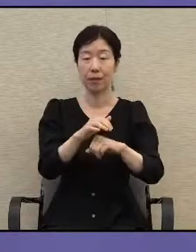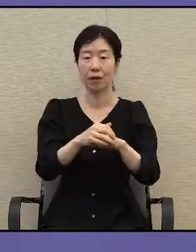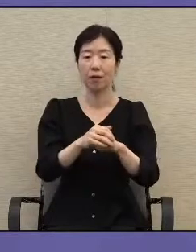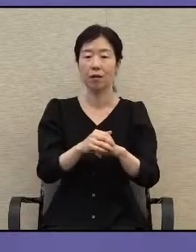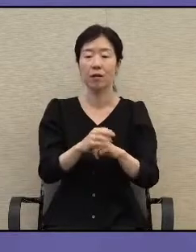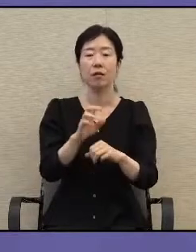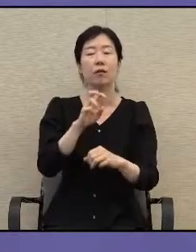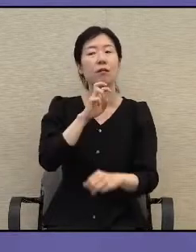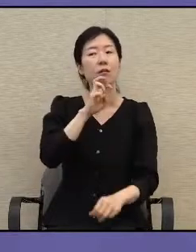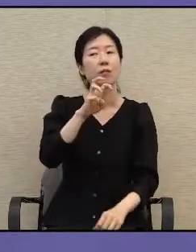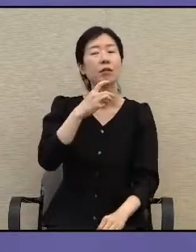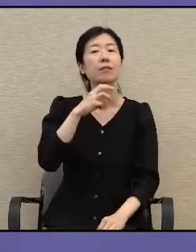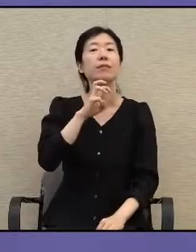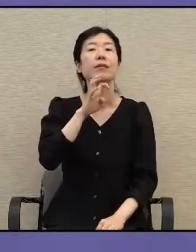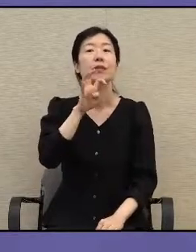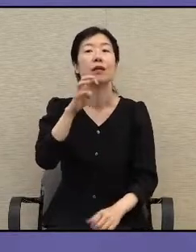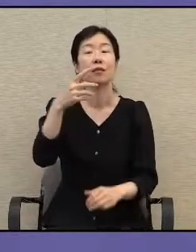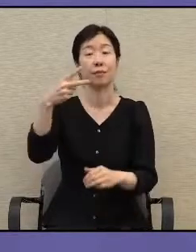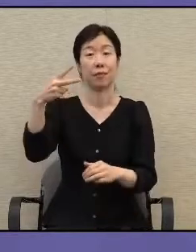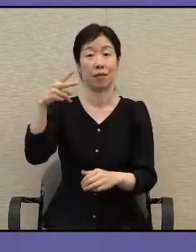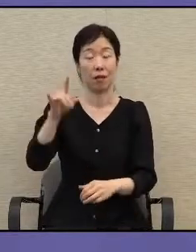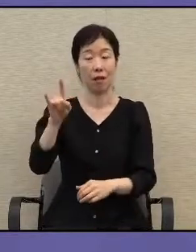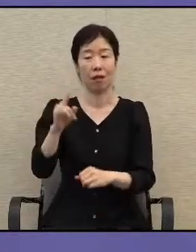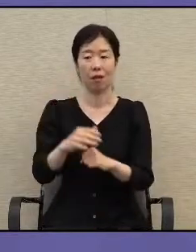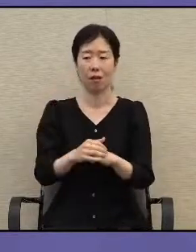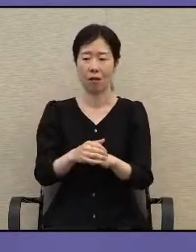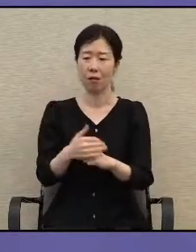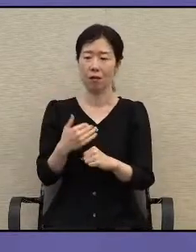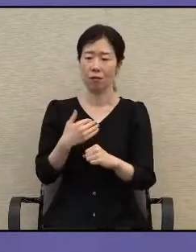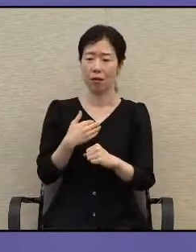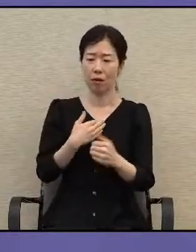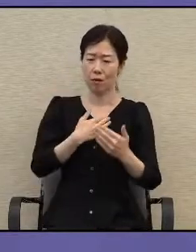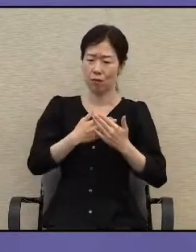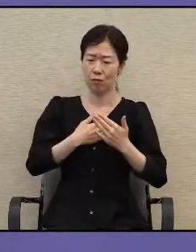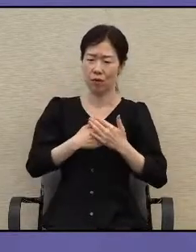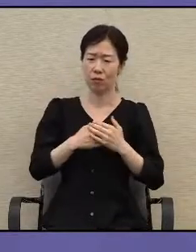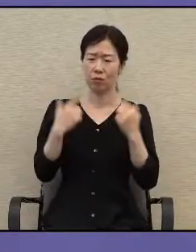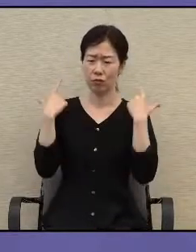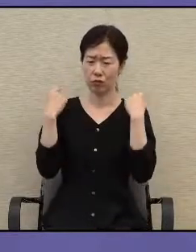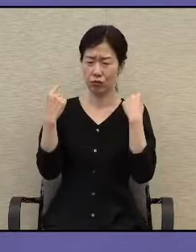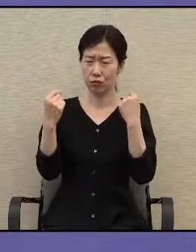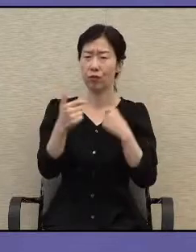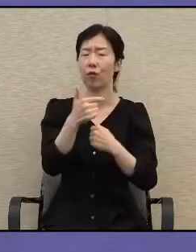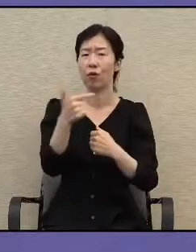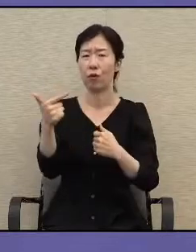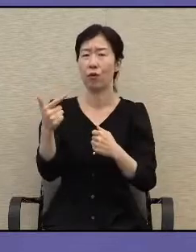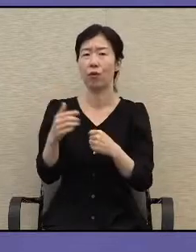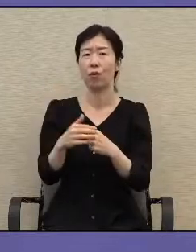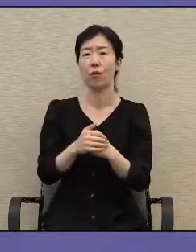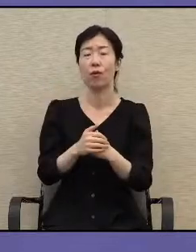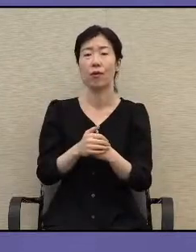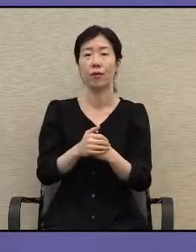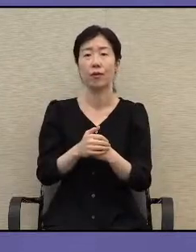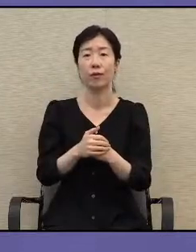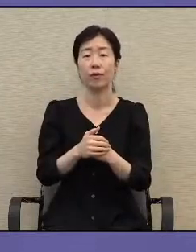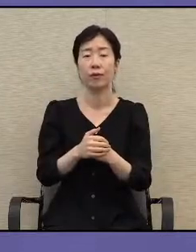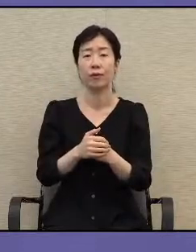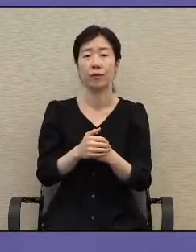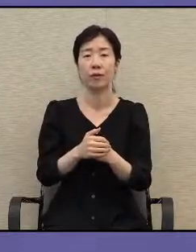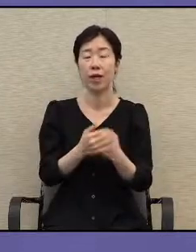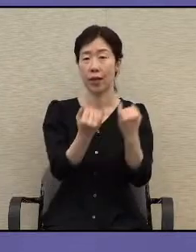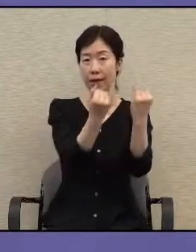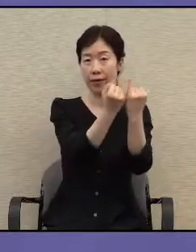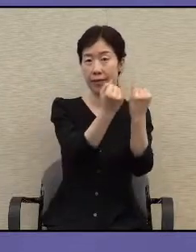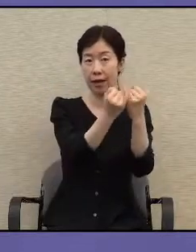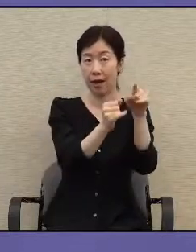그 30대 같은 경우는 지속적으로 굉장히 높은 상황을 유지하고 있고, 특히 최근의 조사 결과를 보면 이